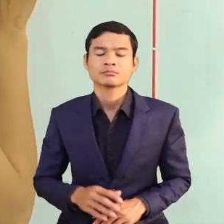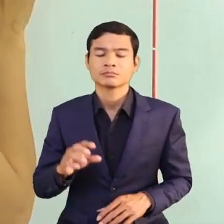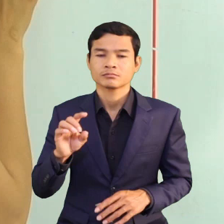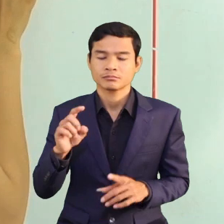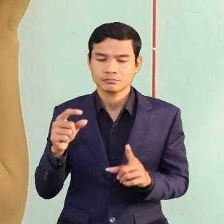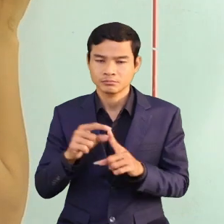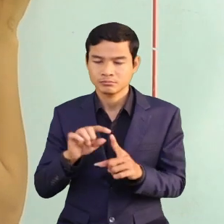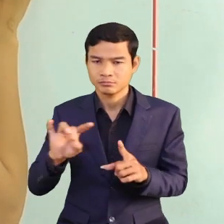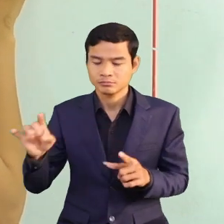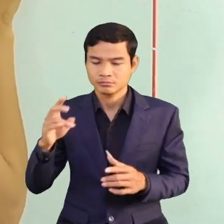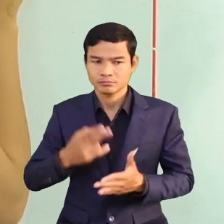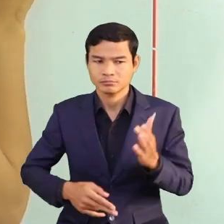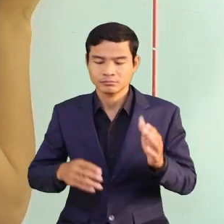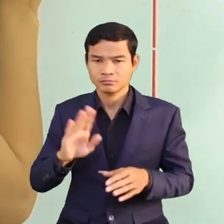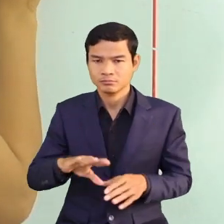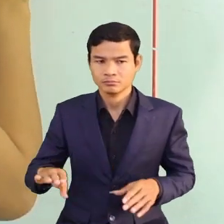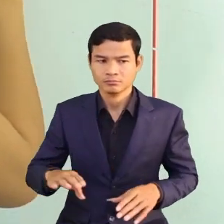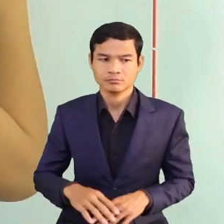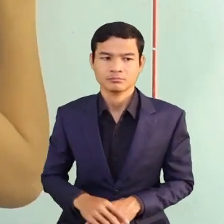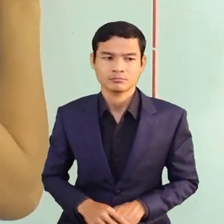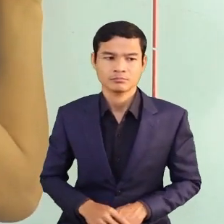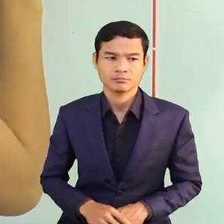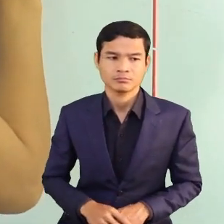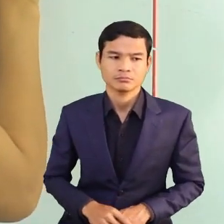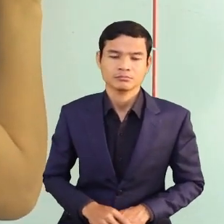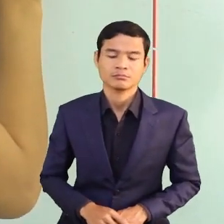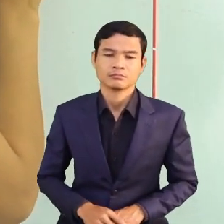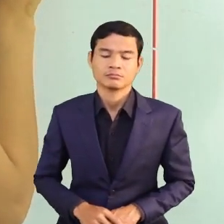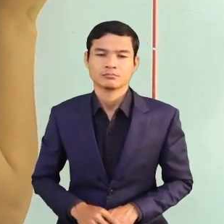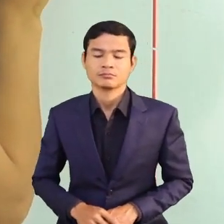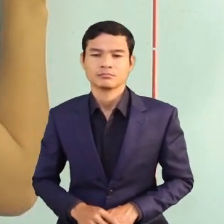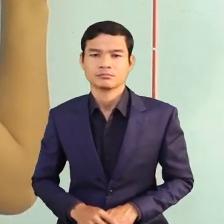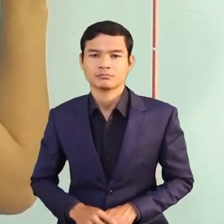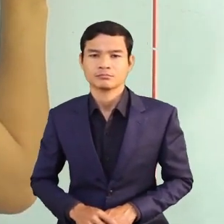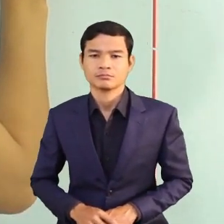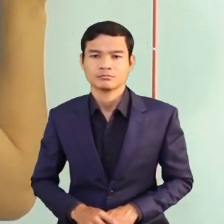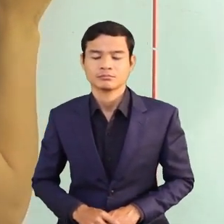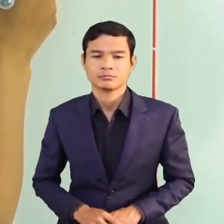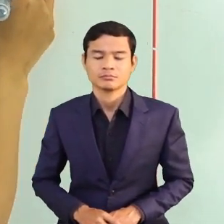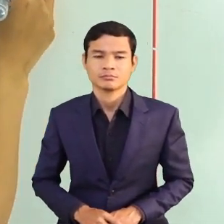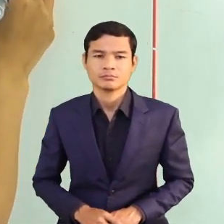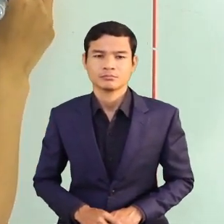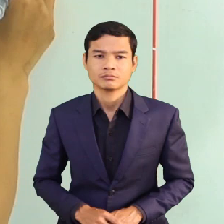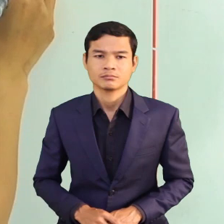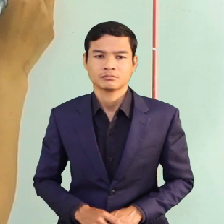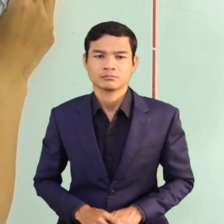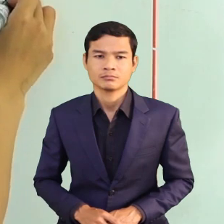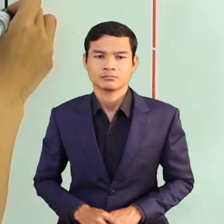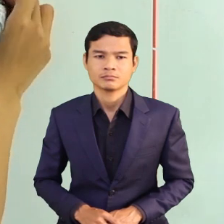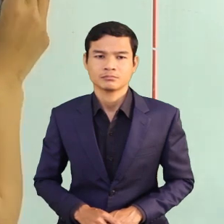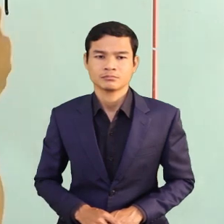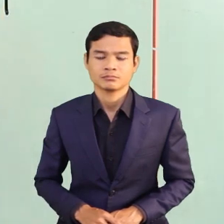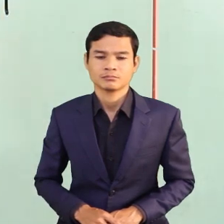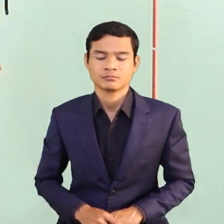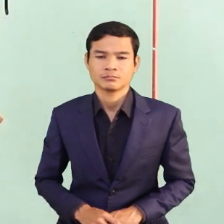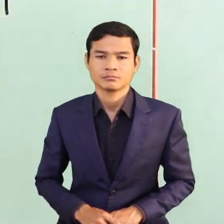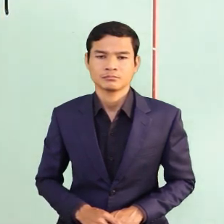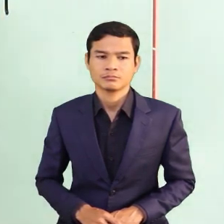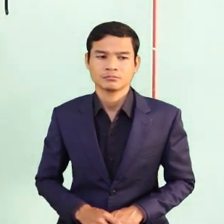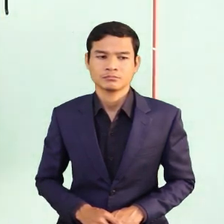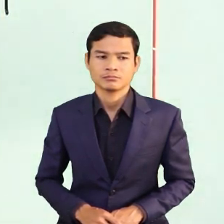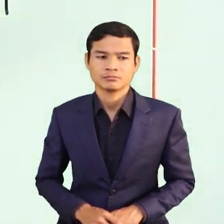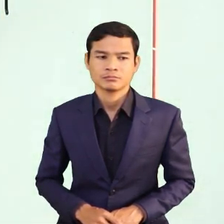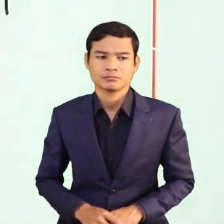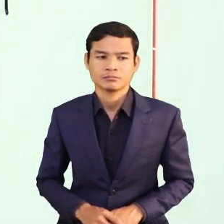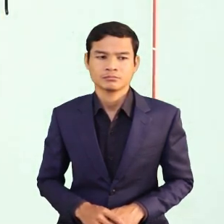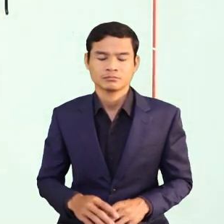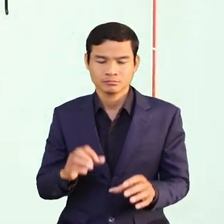ได้ต่อ